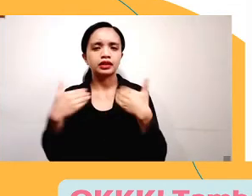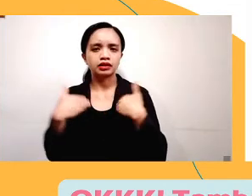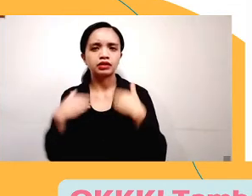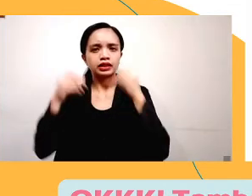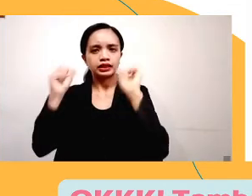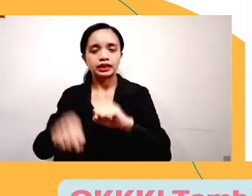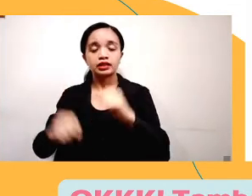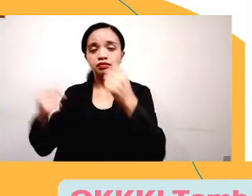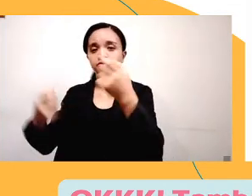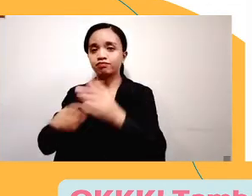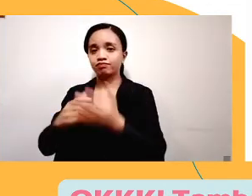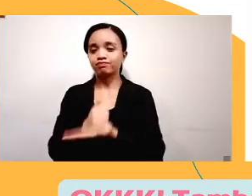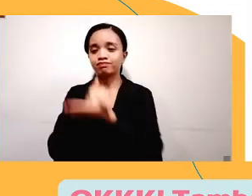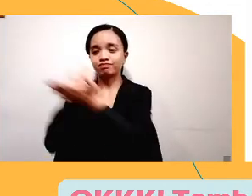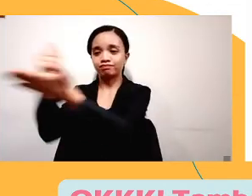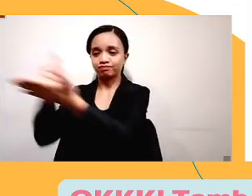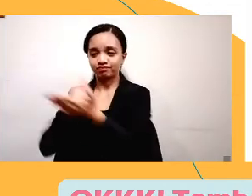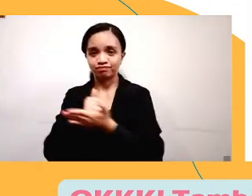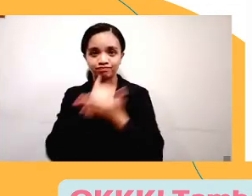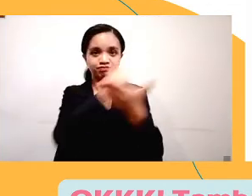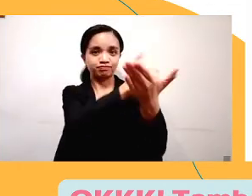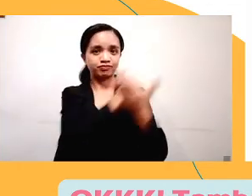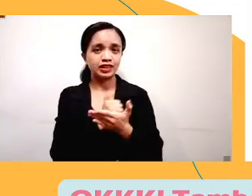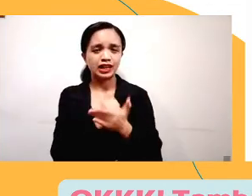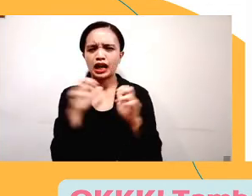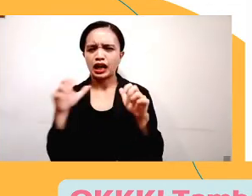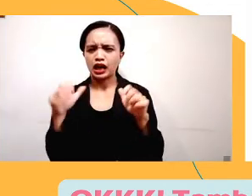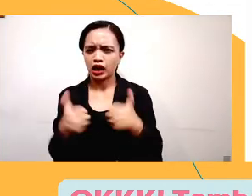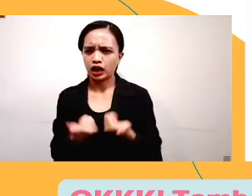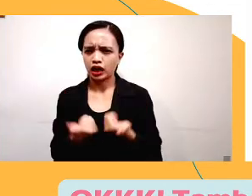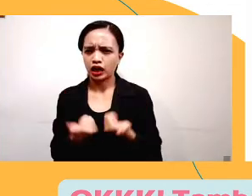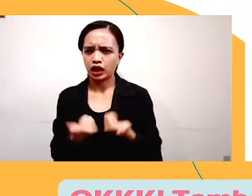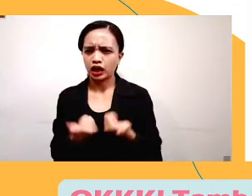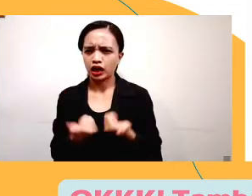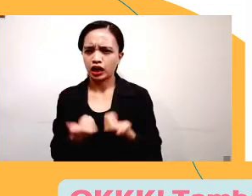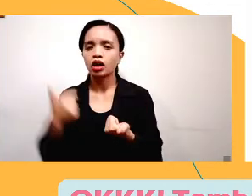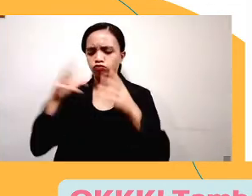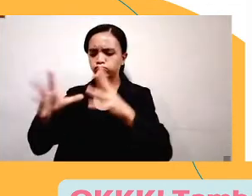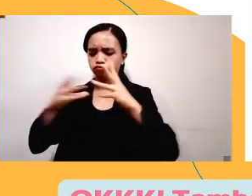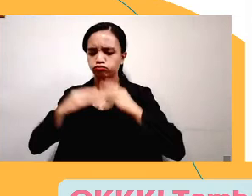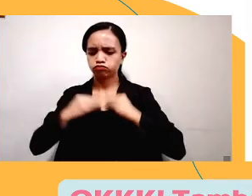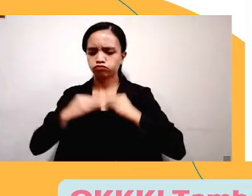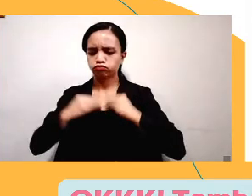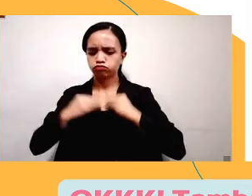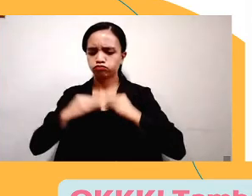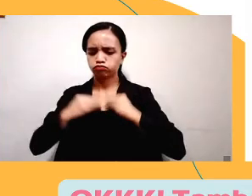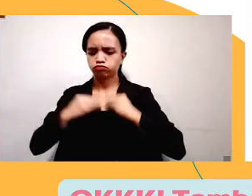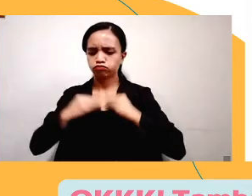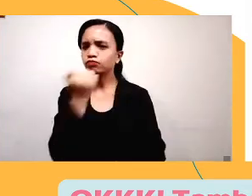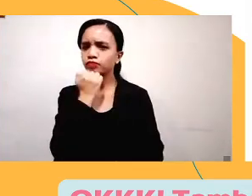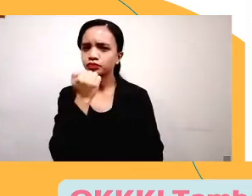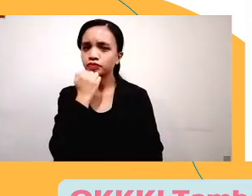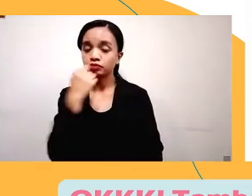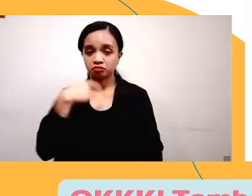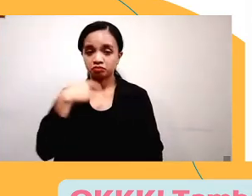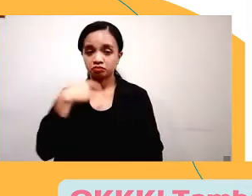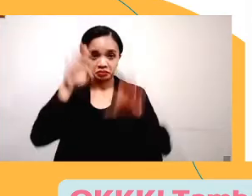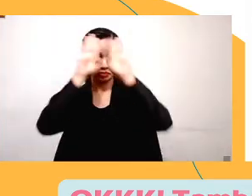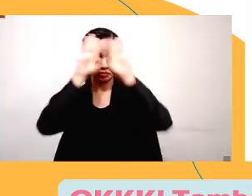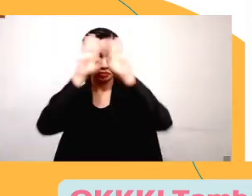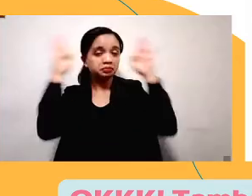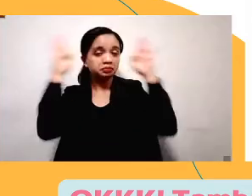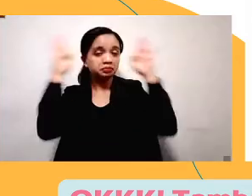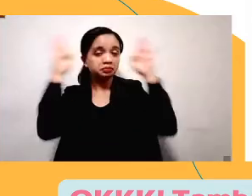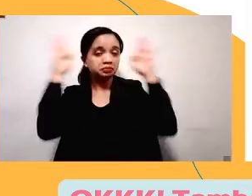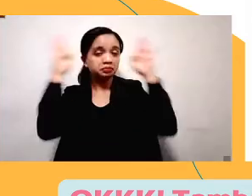ang ibang tao sa atin, sabi ni Denver. I accept corrections. Okay, so dahil open-minded